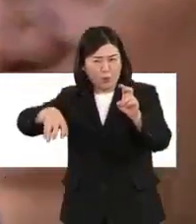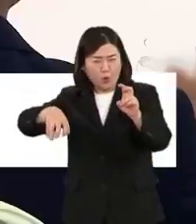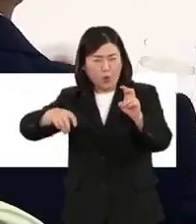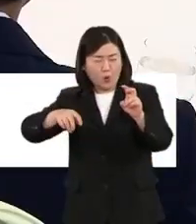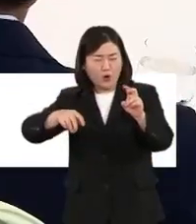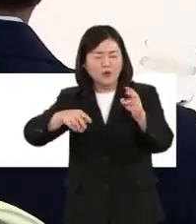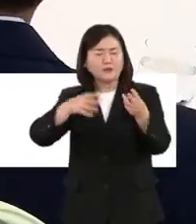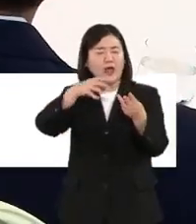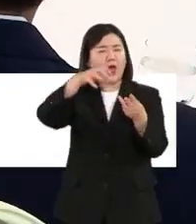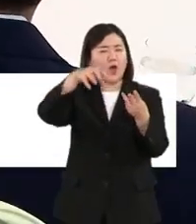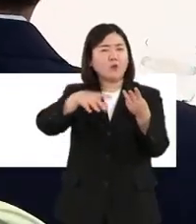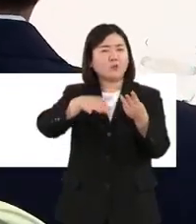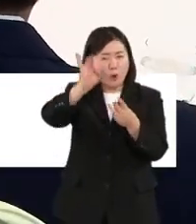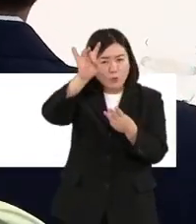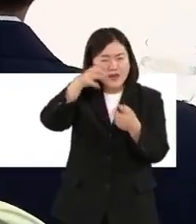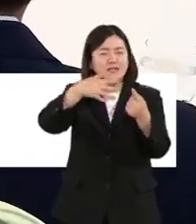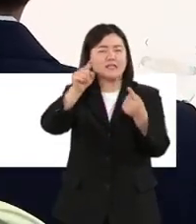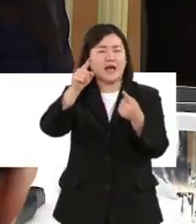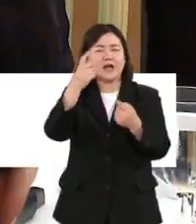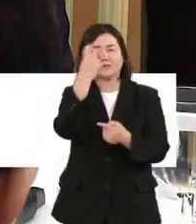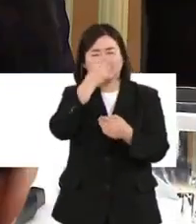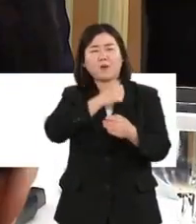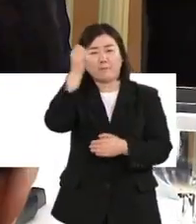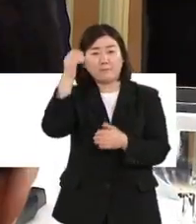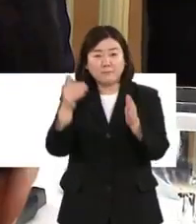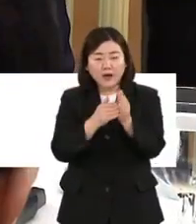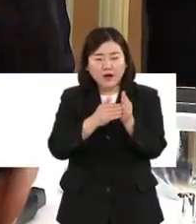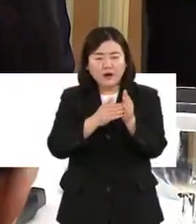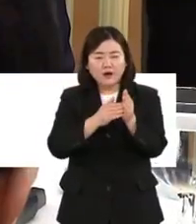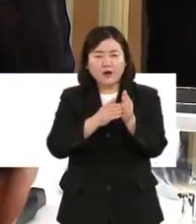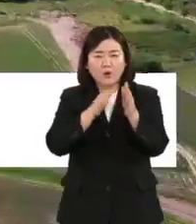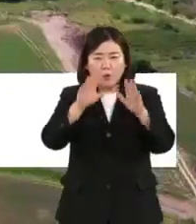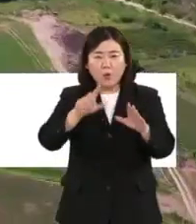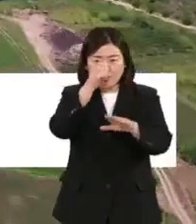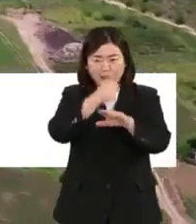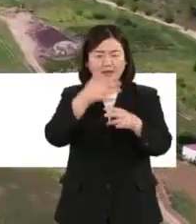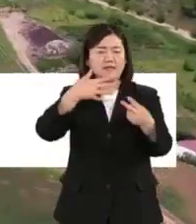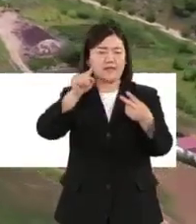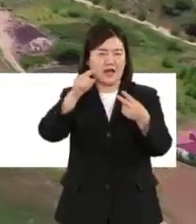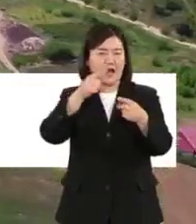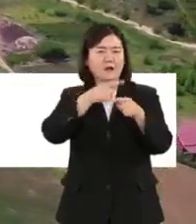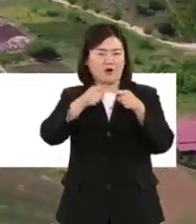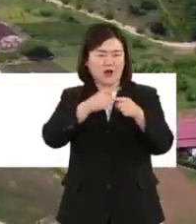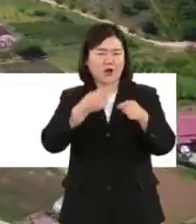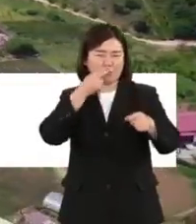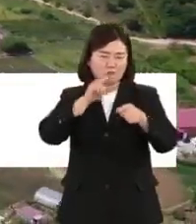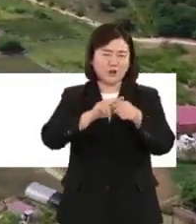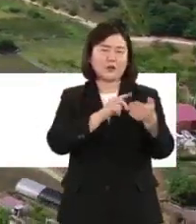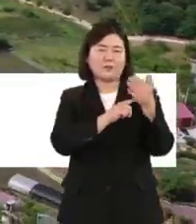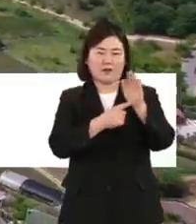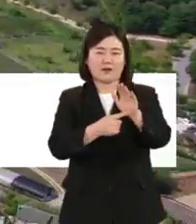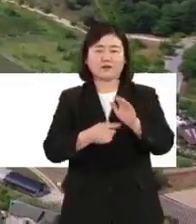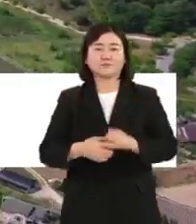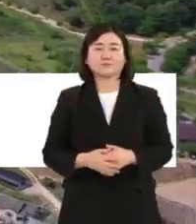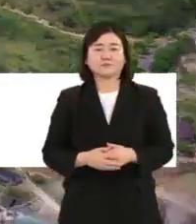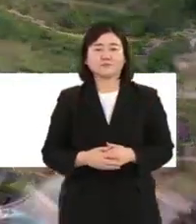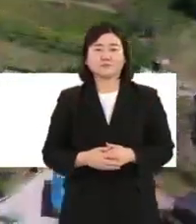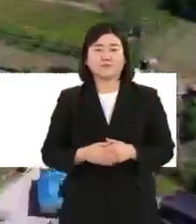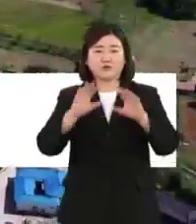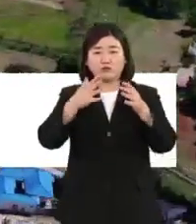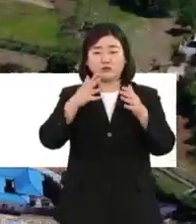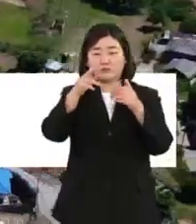후보지 가운데 3곳을 뽑는 1차 심사를 통과해 이달 말 진행되는 2차 평가에 도전하게 됐다고 밝혔습니다